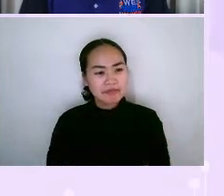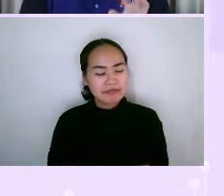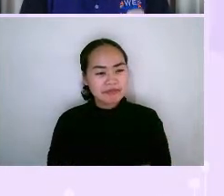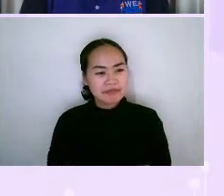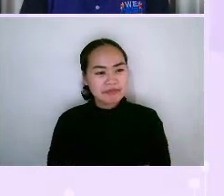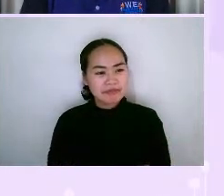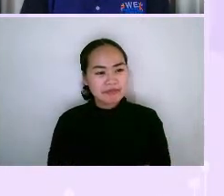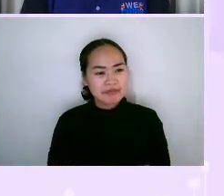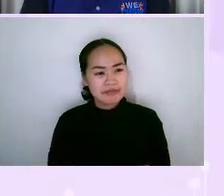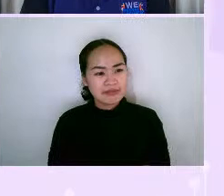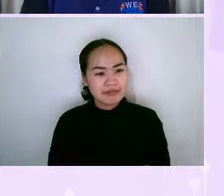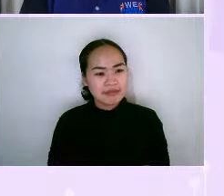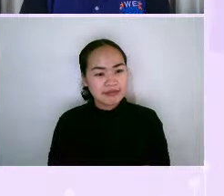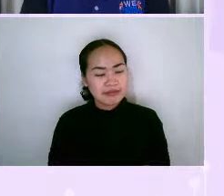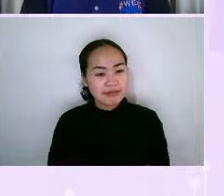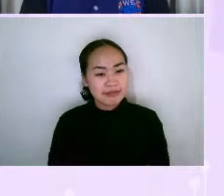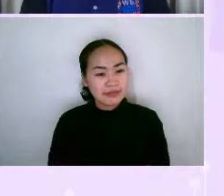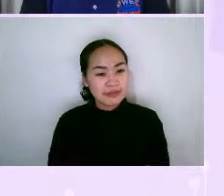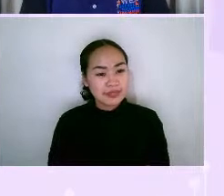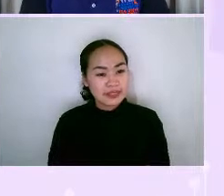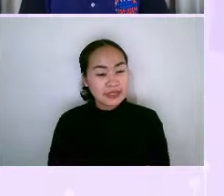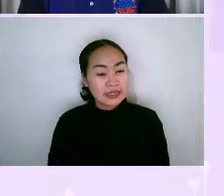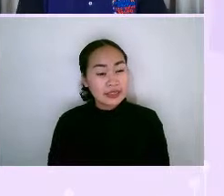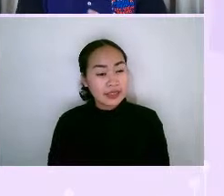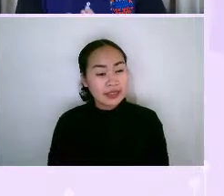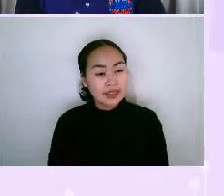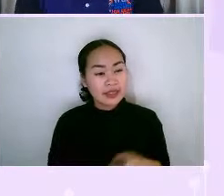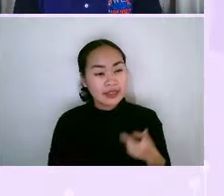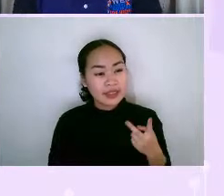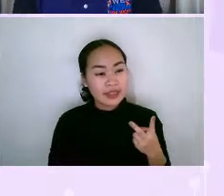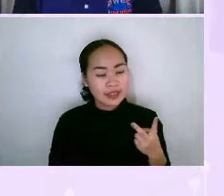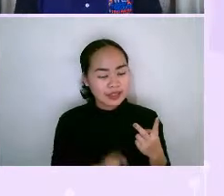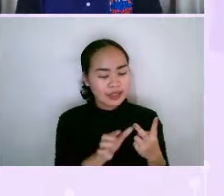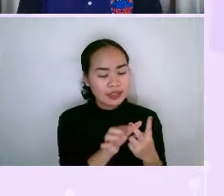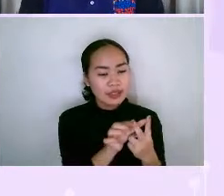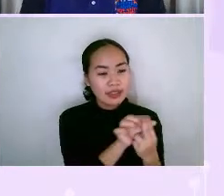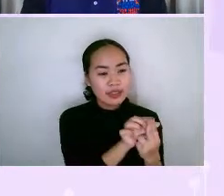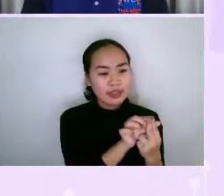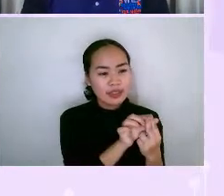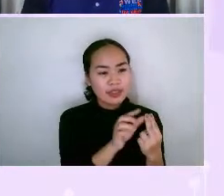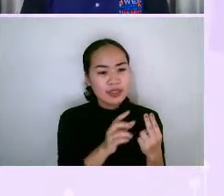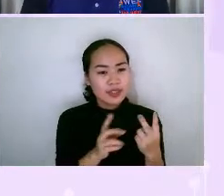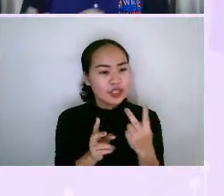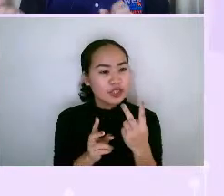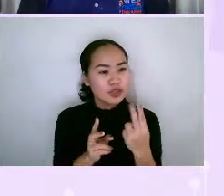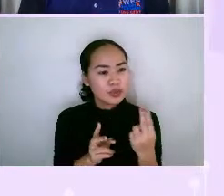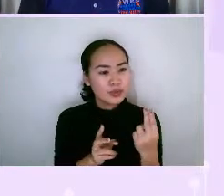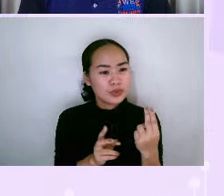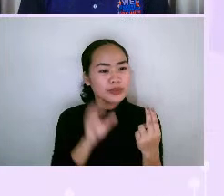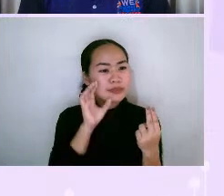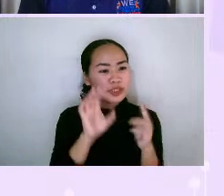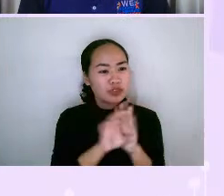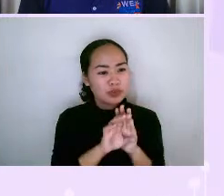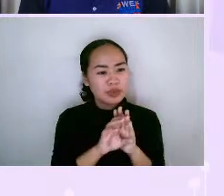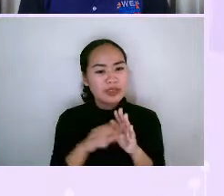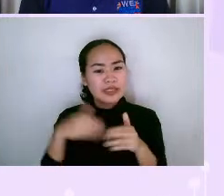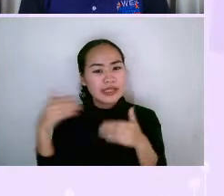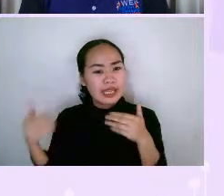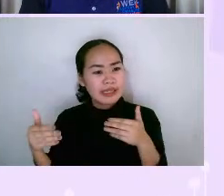yung dalawang first na emoji po ay isang word. And then, ang next po natin na word ay yung parang